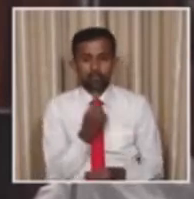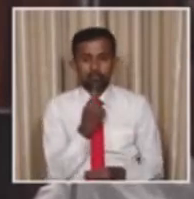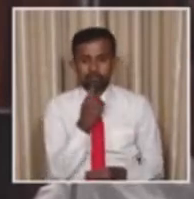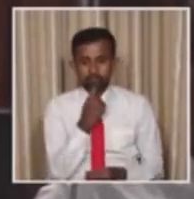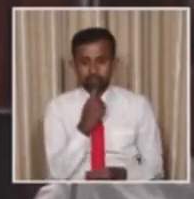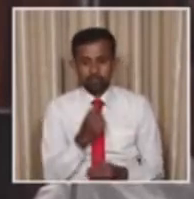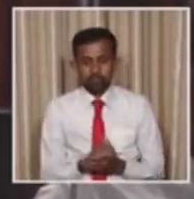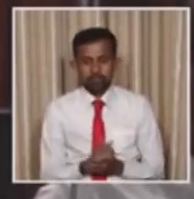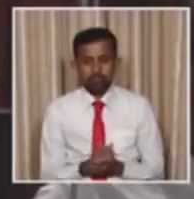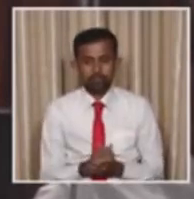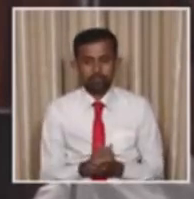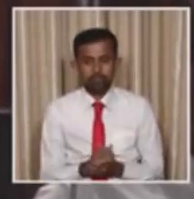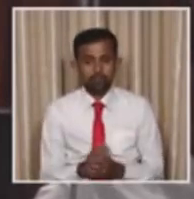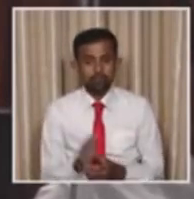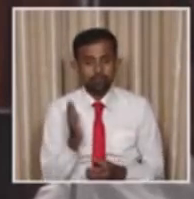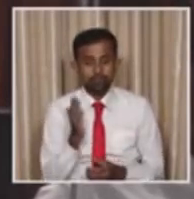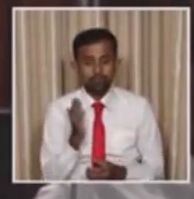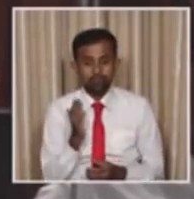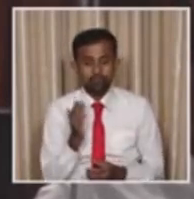3.8% மற்றும்